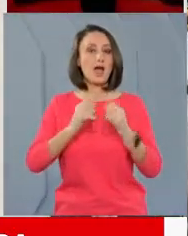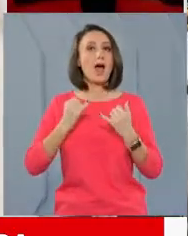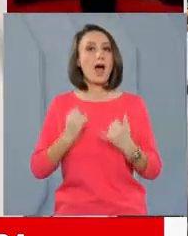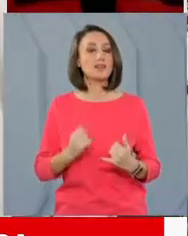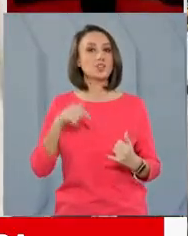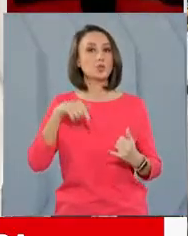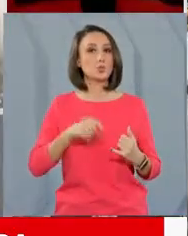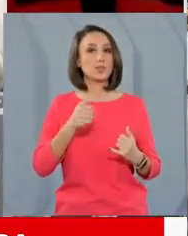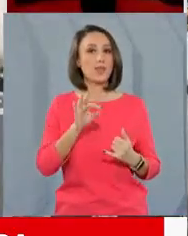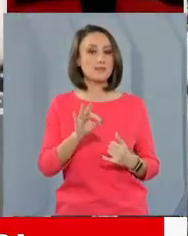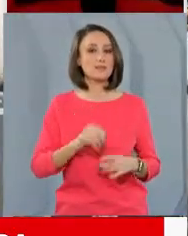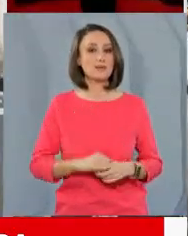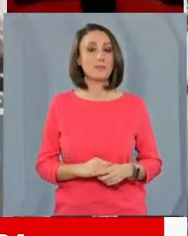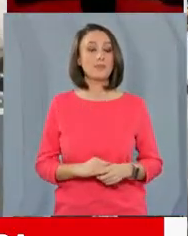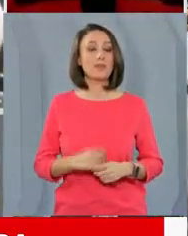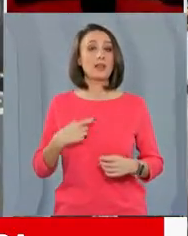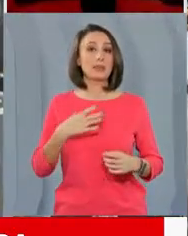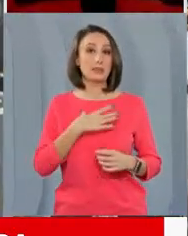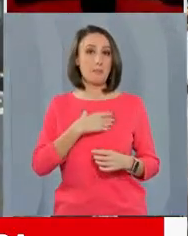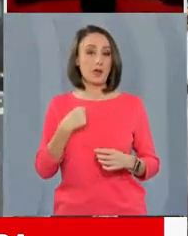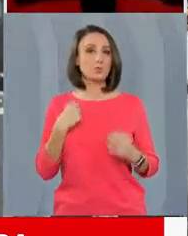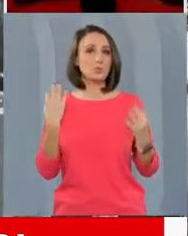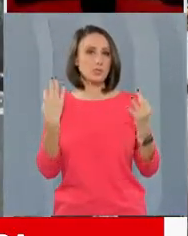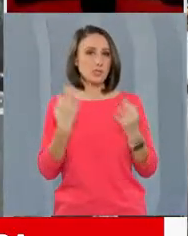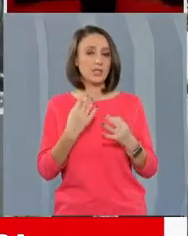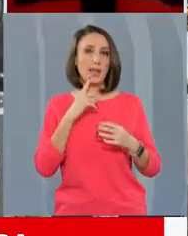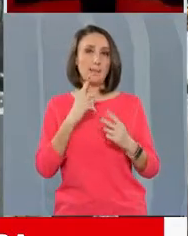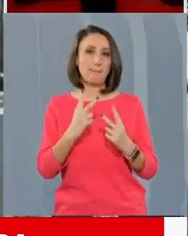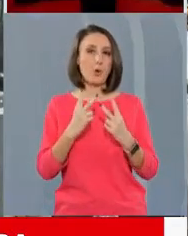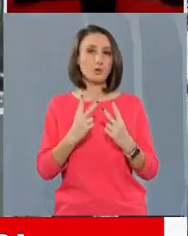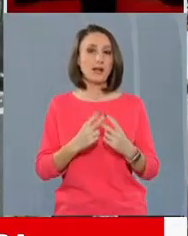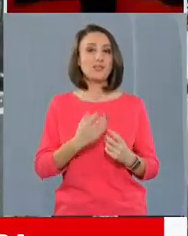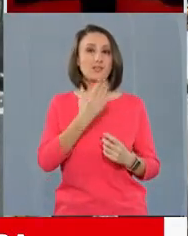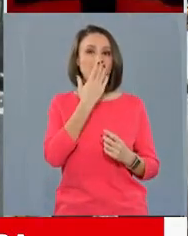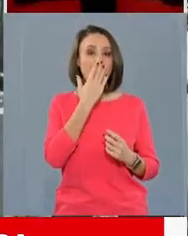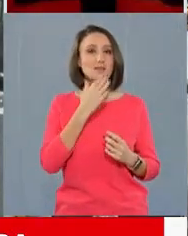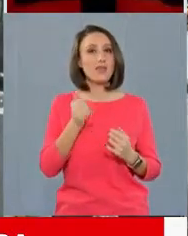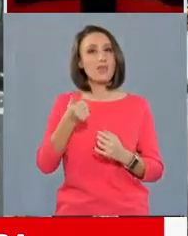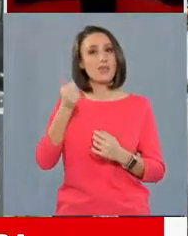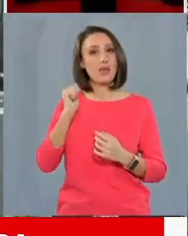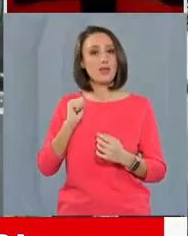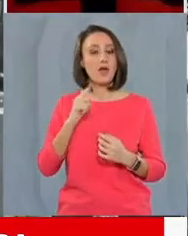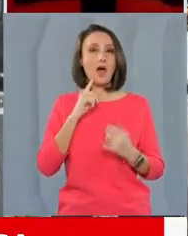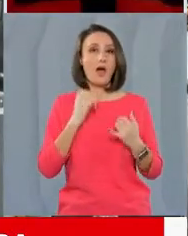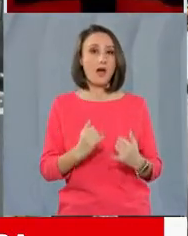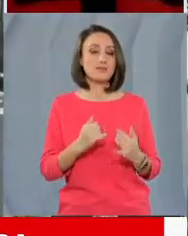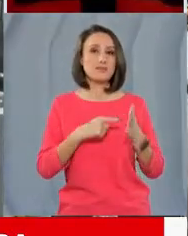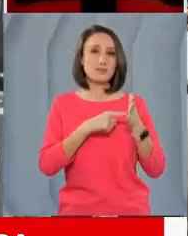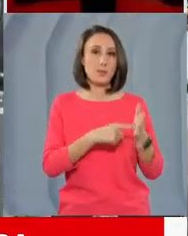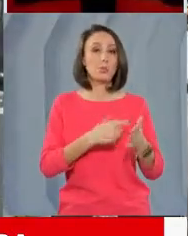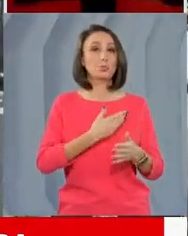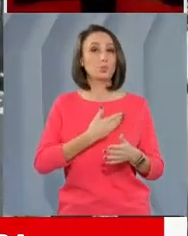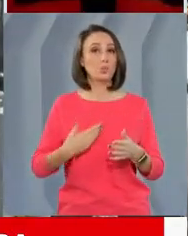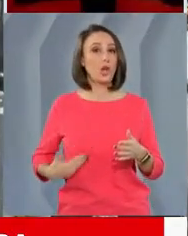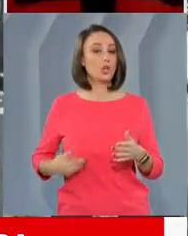în sudul și estul României, temperaturile sunt în scădere destul de semnificativă față de cele de ieri. Astăzi, de exemplu, la București